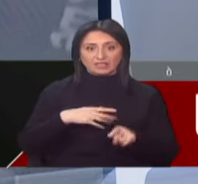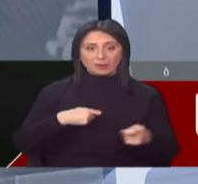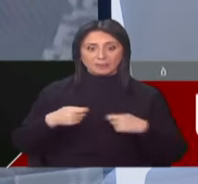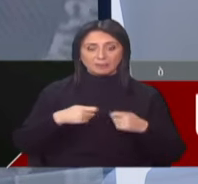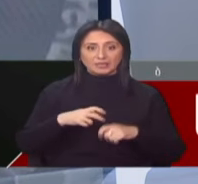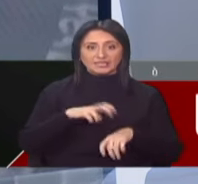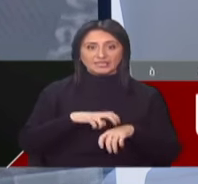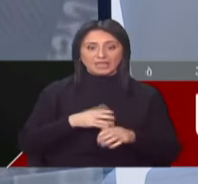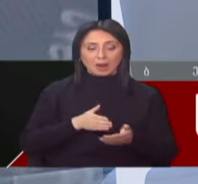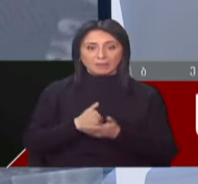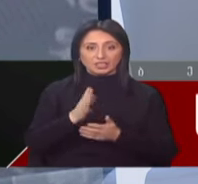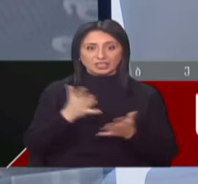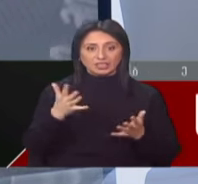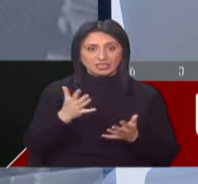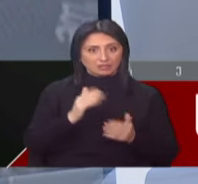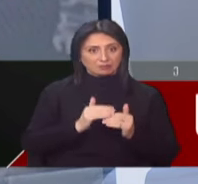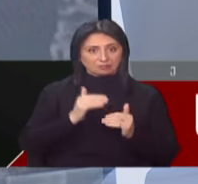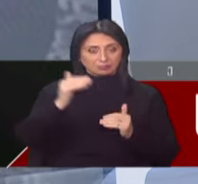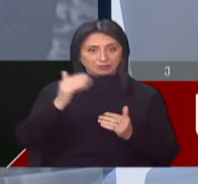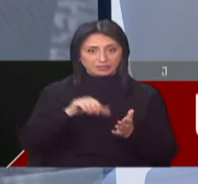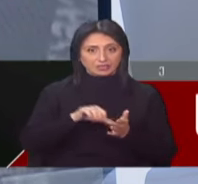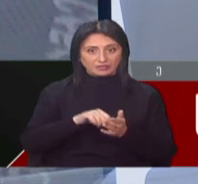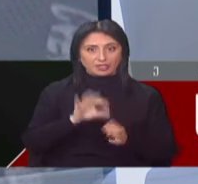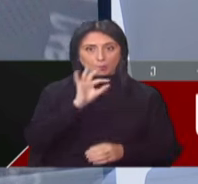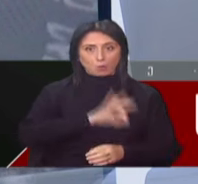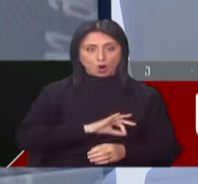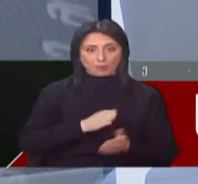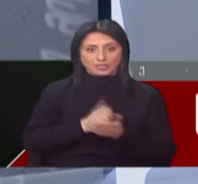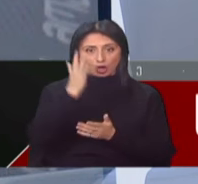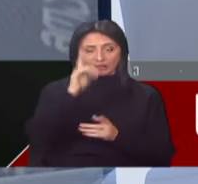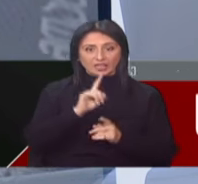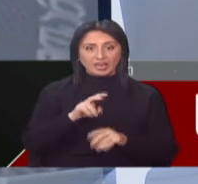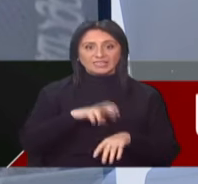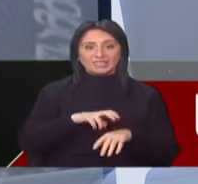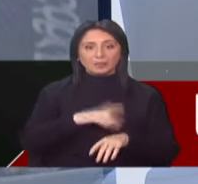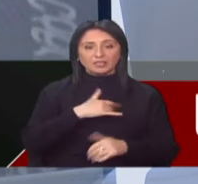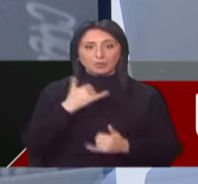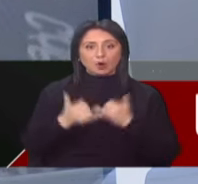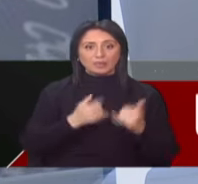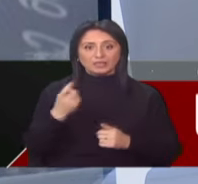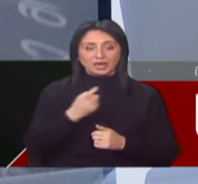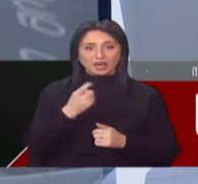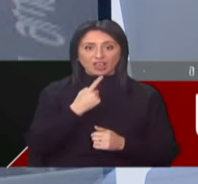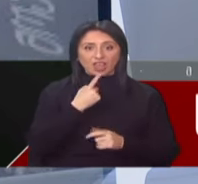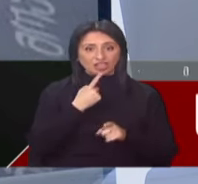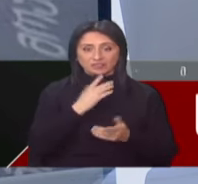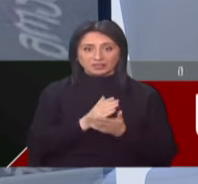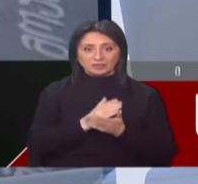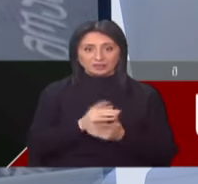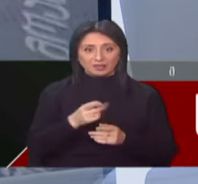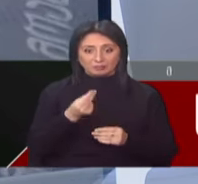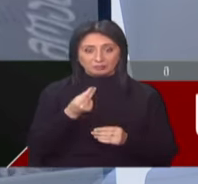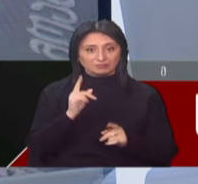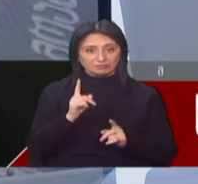ბიზნესი სამედიცინო სექტორში დიდი დოზით არის წარმოდგენილი და მოგებაზეა ორიენტირებული, რაც სამედიცინო მომსახურების ხარისხს ეჭქვეშ აყენებს.